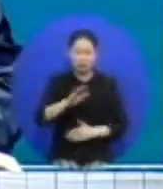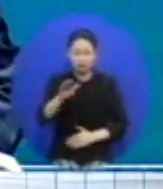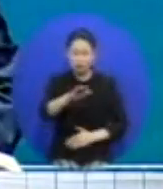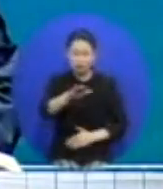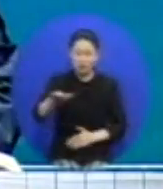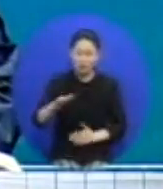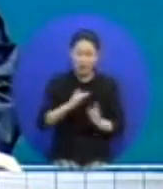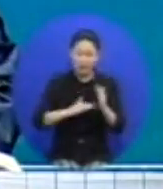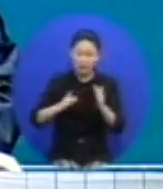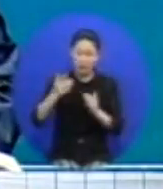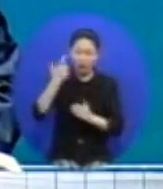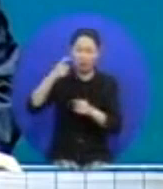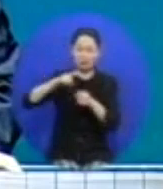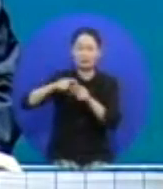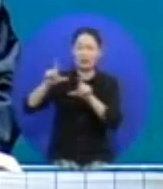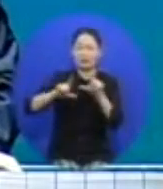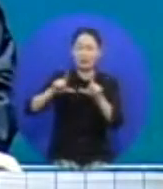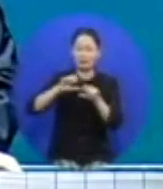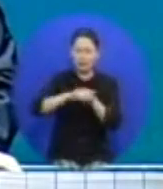에러 드러납니다